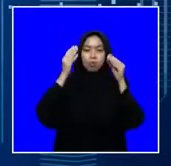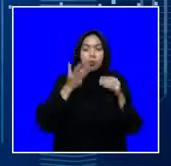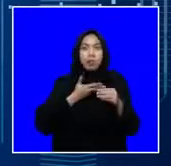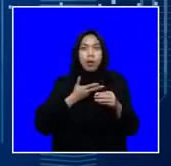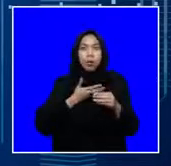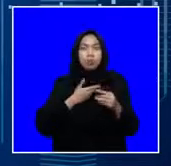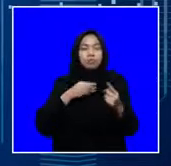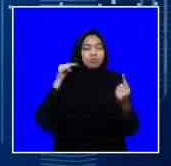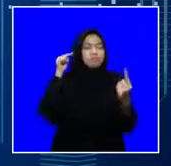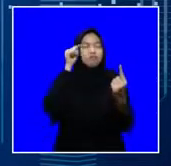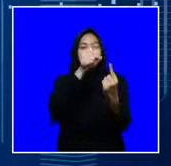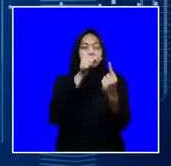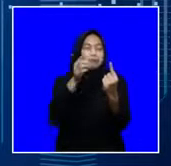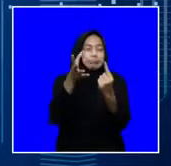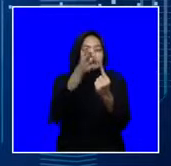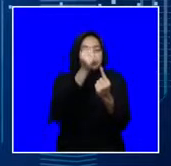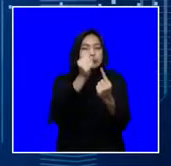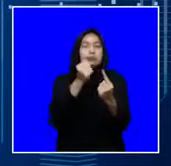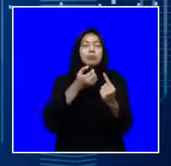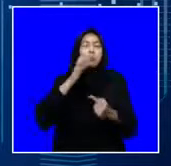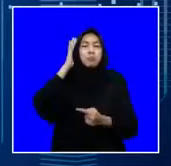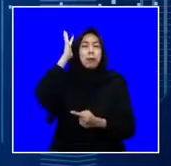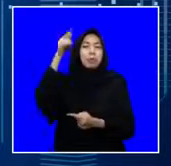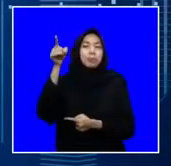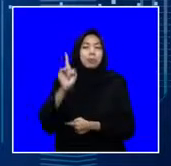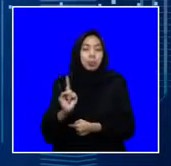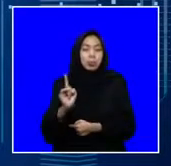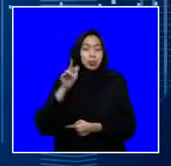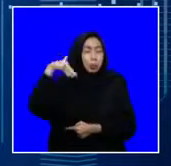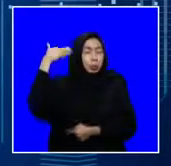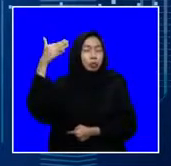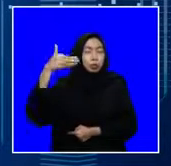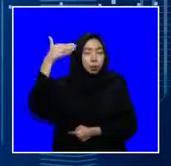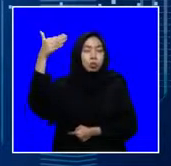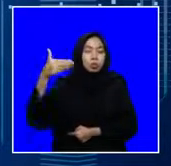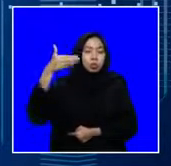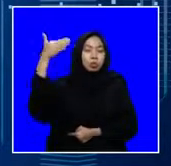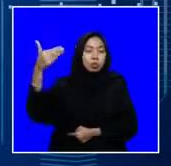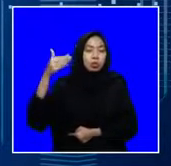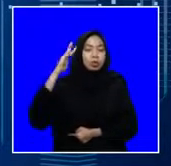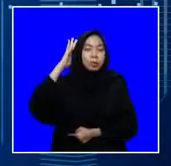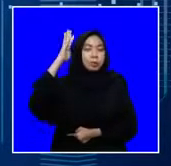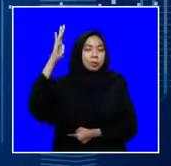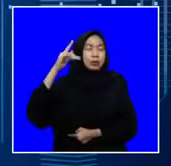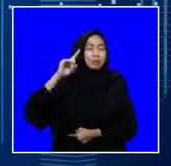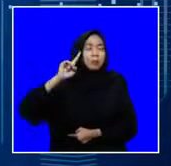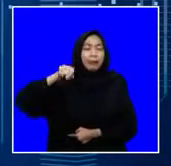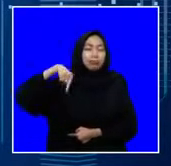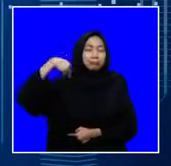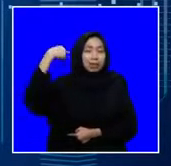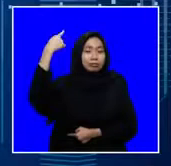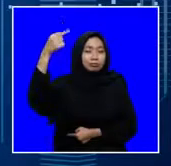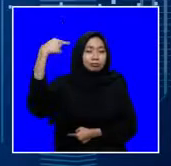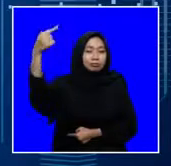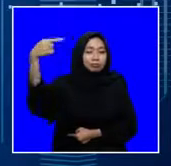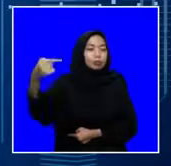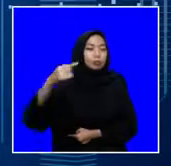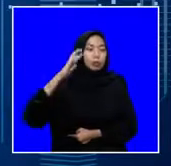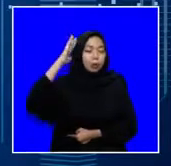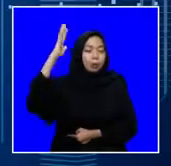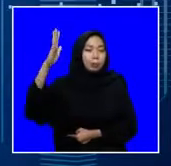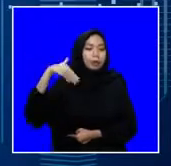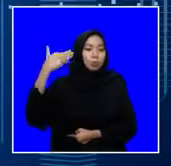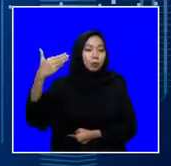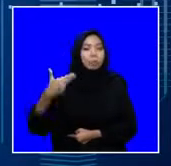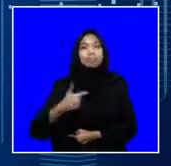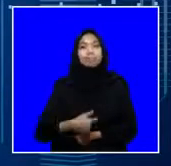tinggi, teruslah bermimpi, teruslah bermimpi, bermimpilah selama engkau dapat bermimpi. Itu